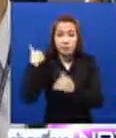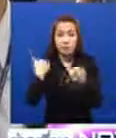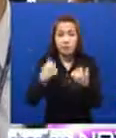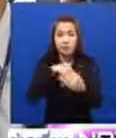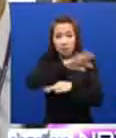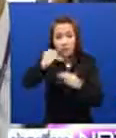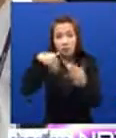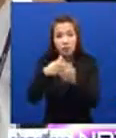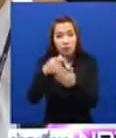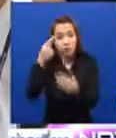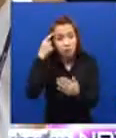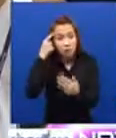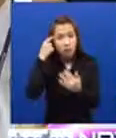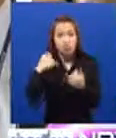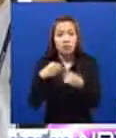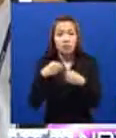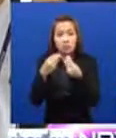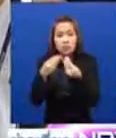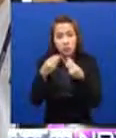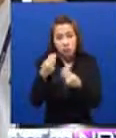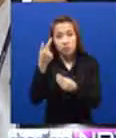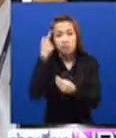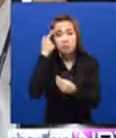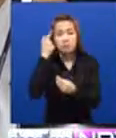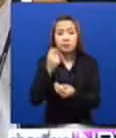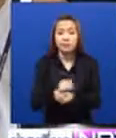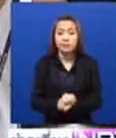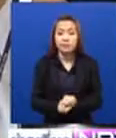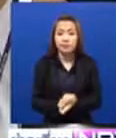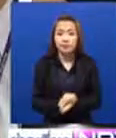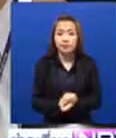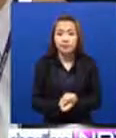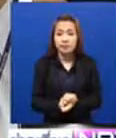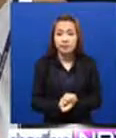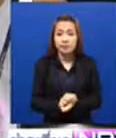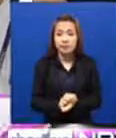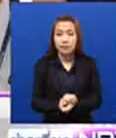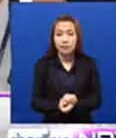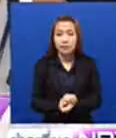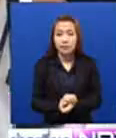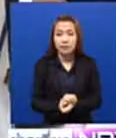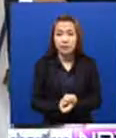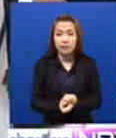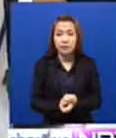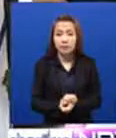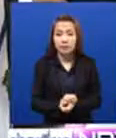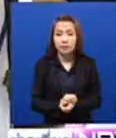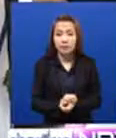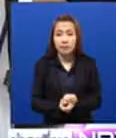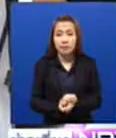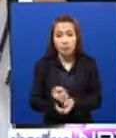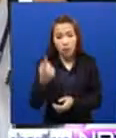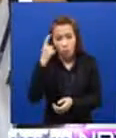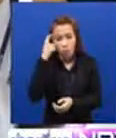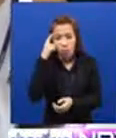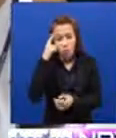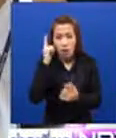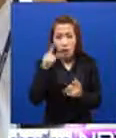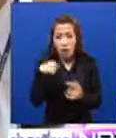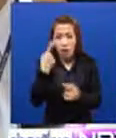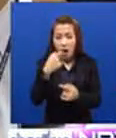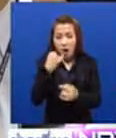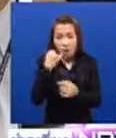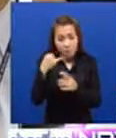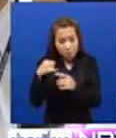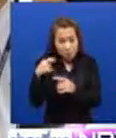และพยายามแก้ปัญหาอยู ่ผมทำเพราะว่าผมอยากจะทำรู้หมดใครอยู่ที่ไหนยังไงผมถ